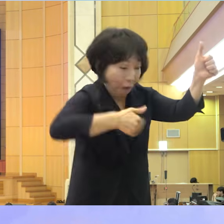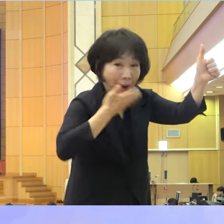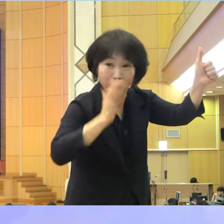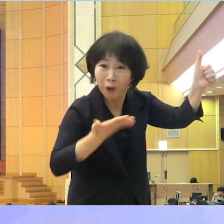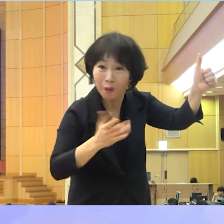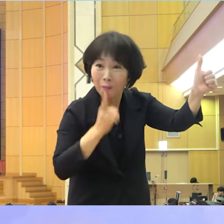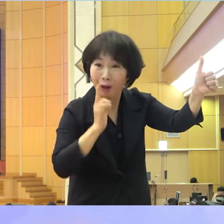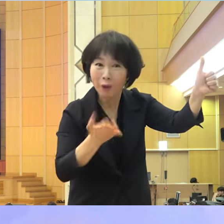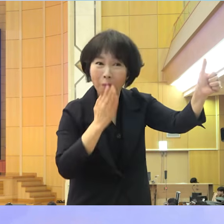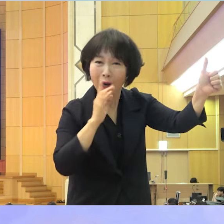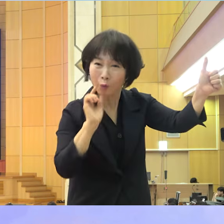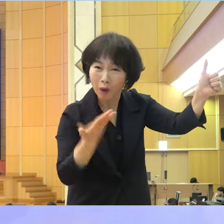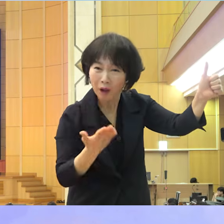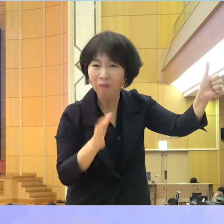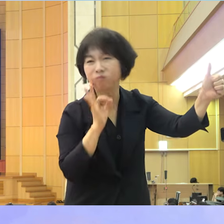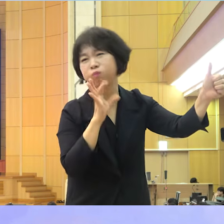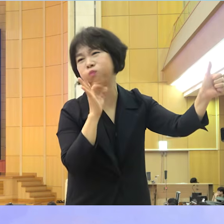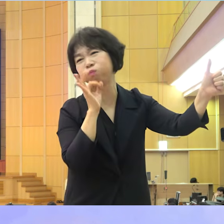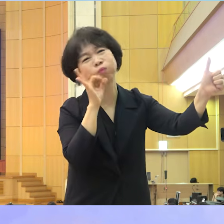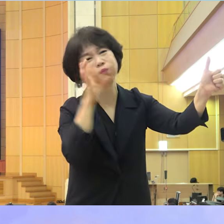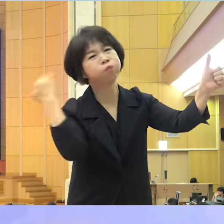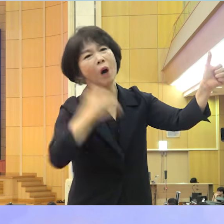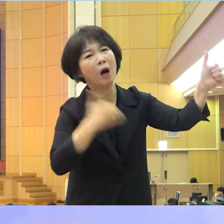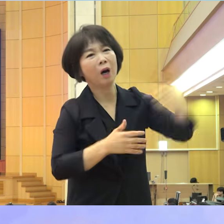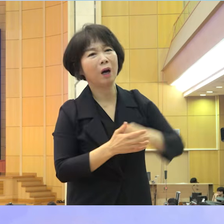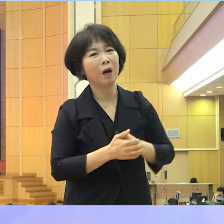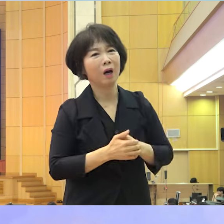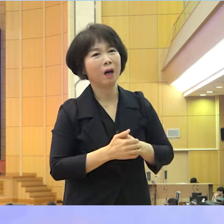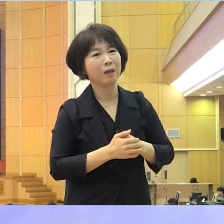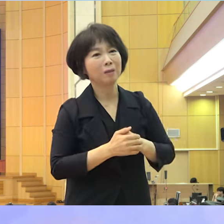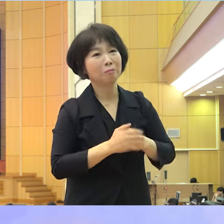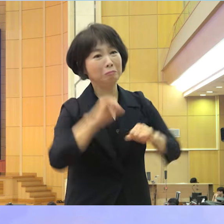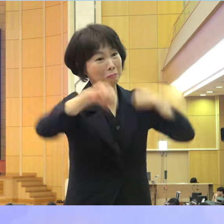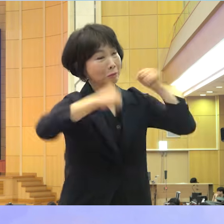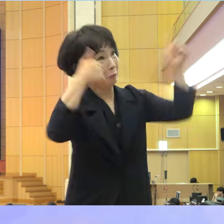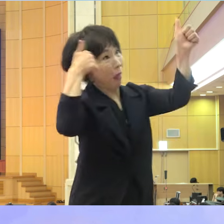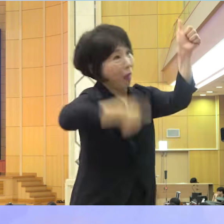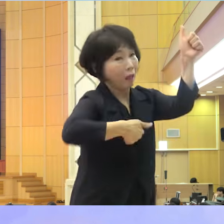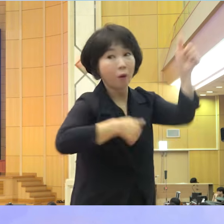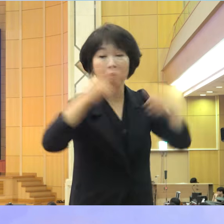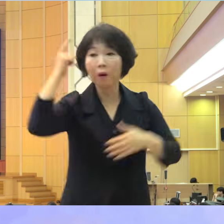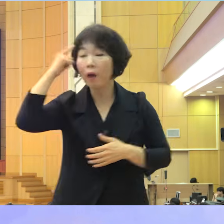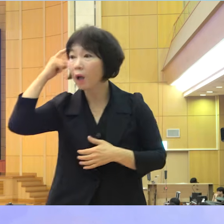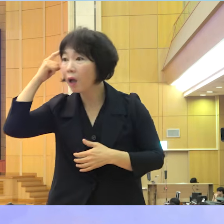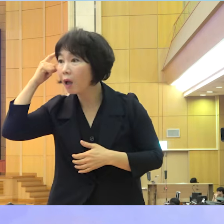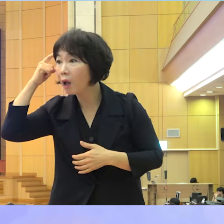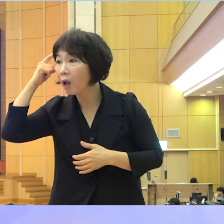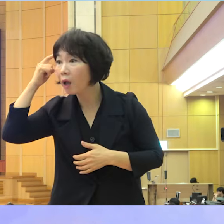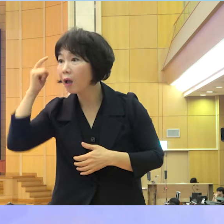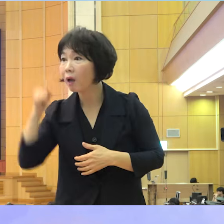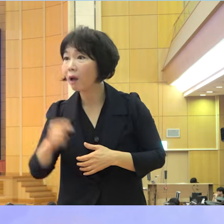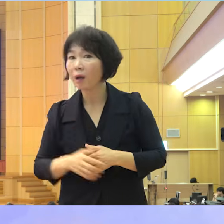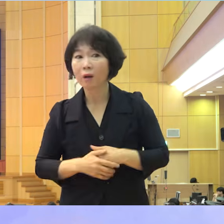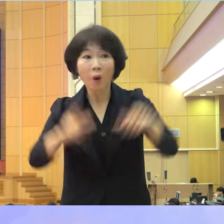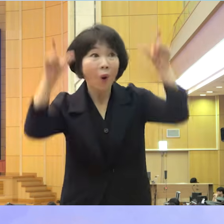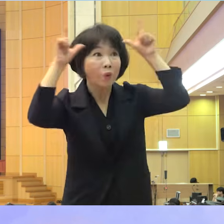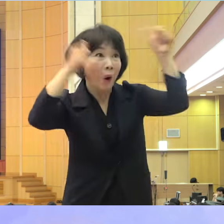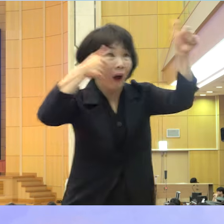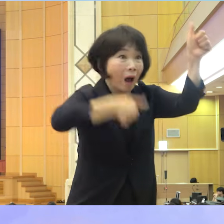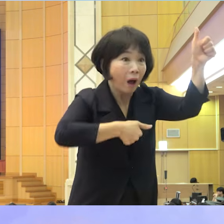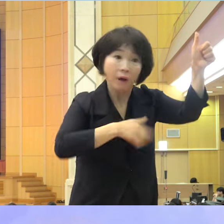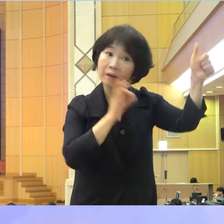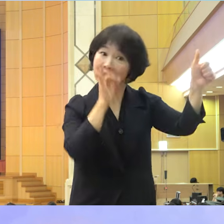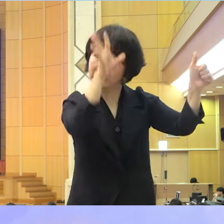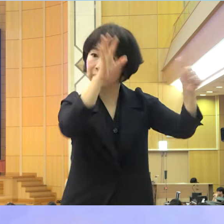돼요? 더군다나 미신 따위 믿는 사람들은 어떤 그 애굽 나라의 신이 송아지